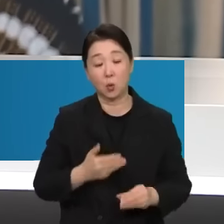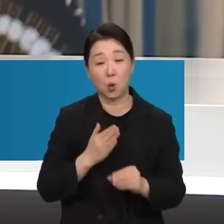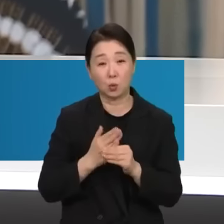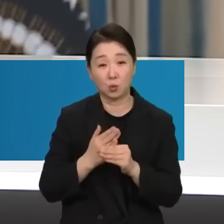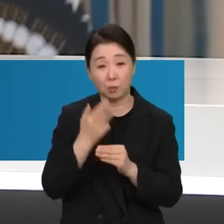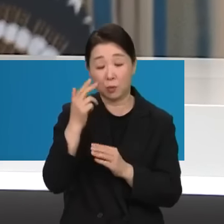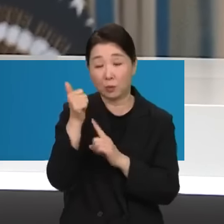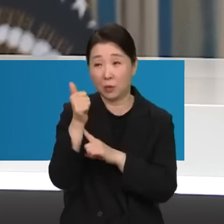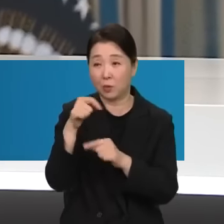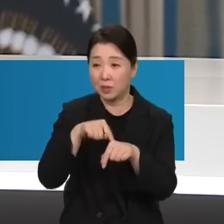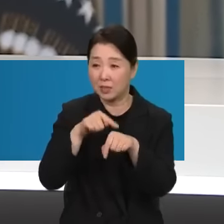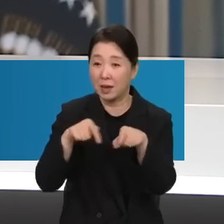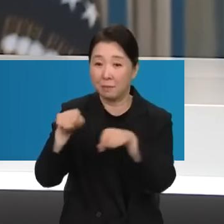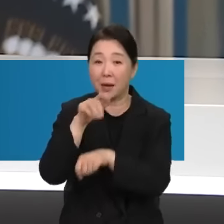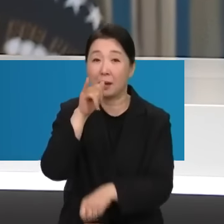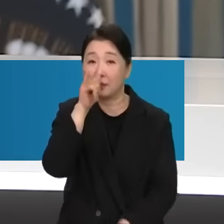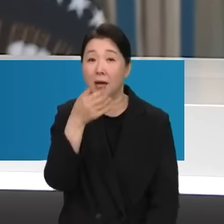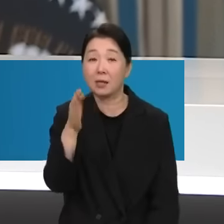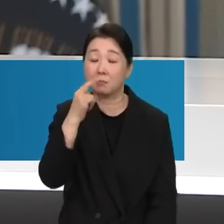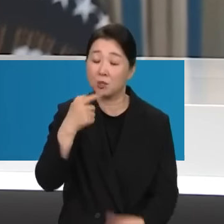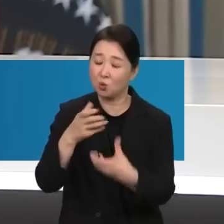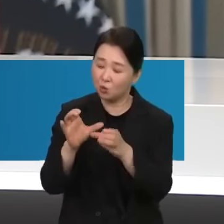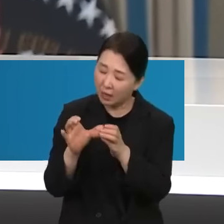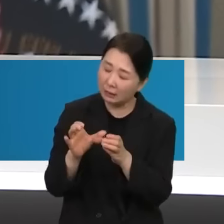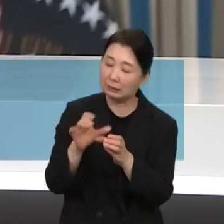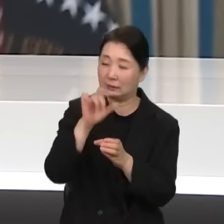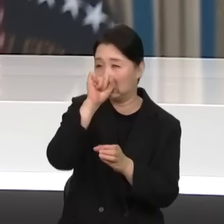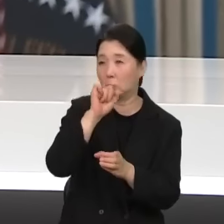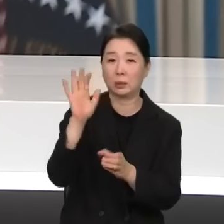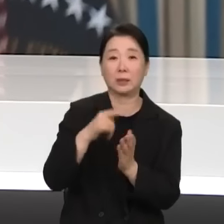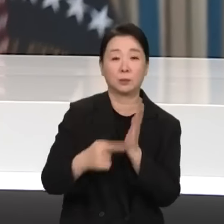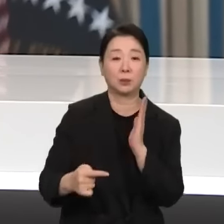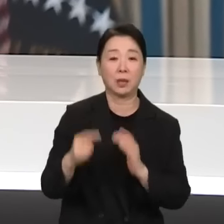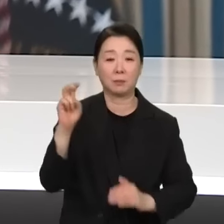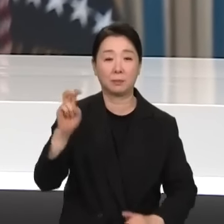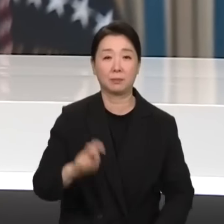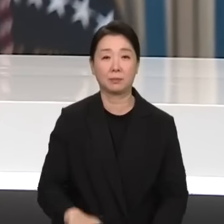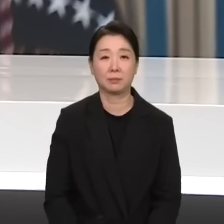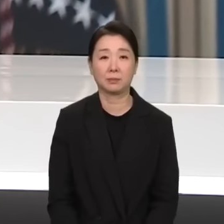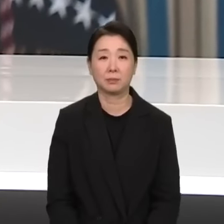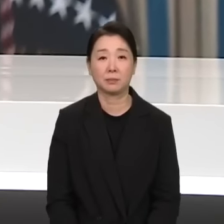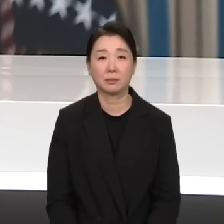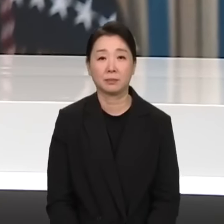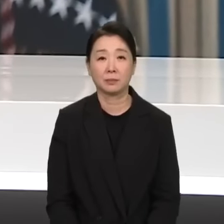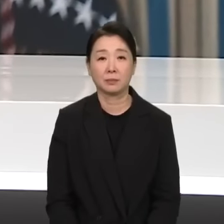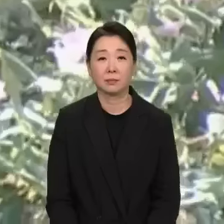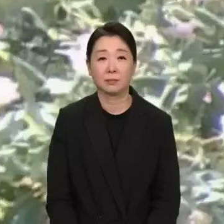번 셈이지만 민주당에는 적잖은 악재가 될 걸로 보입니다. 박소연 기자입니다.